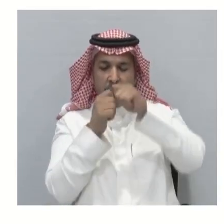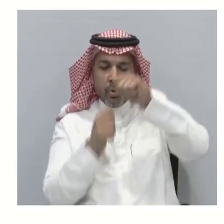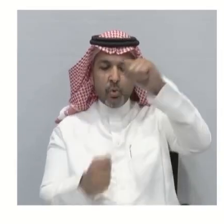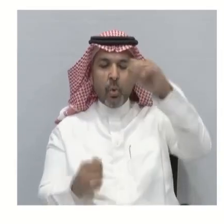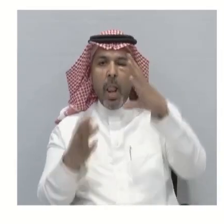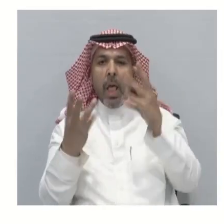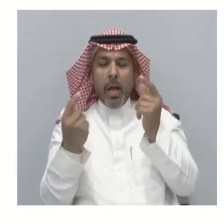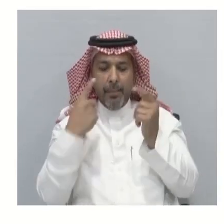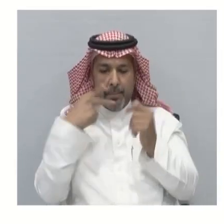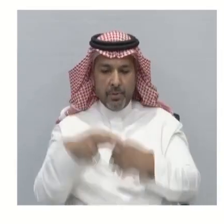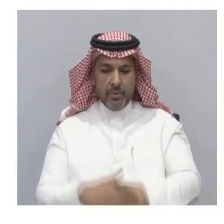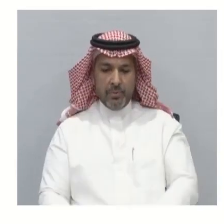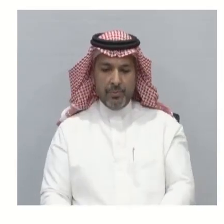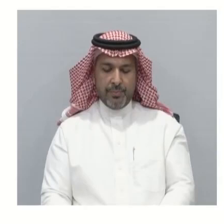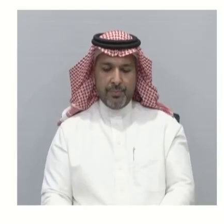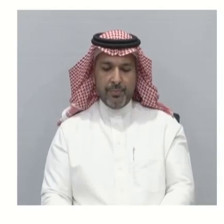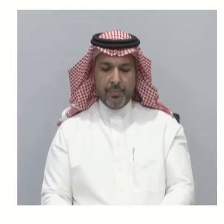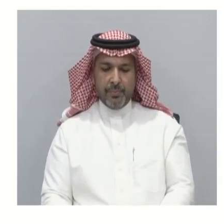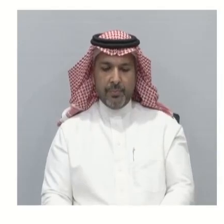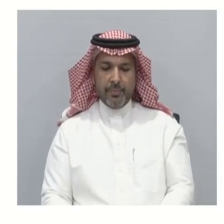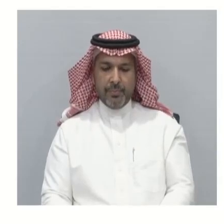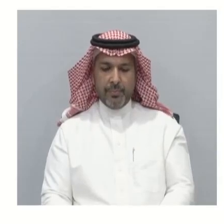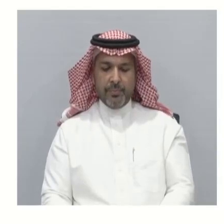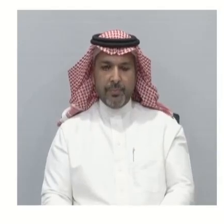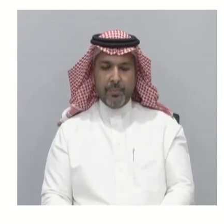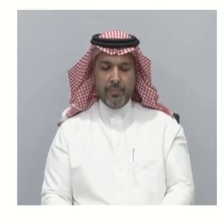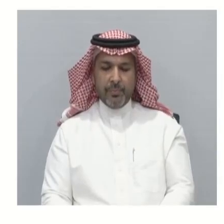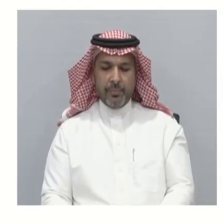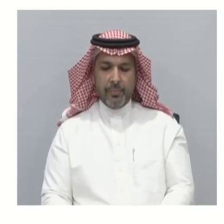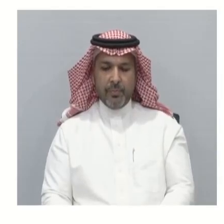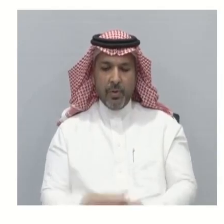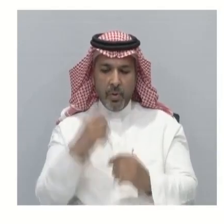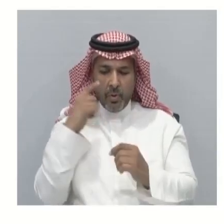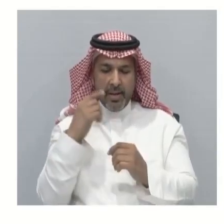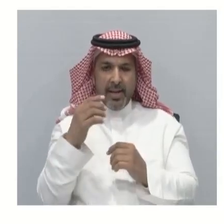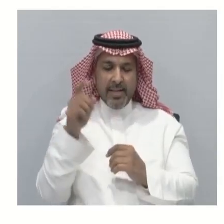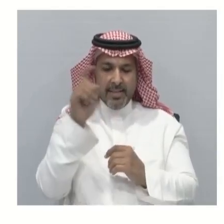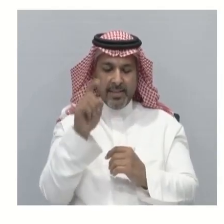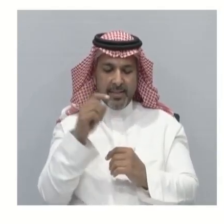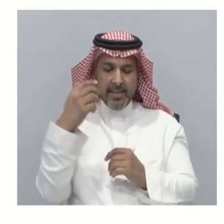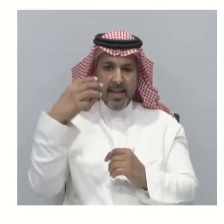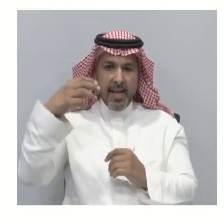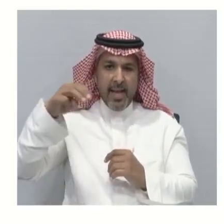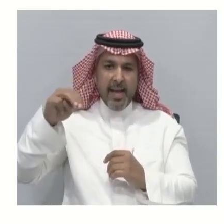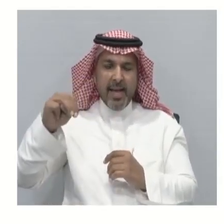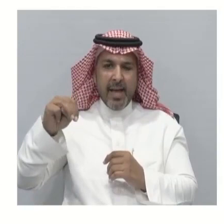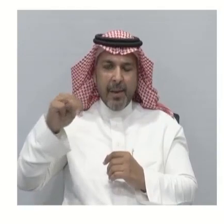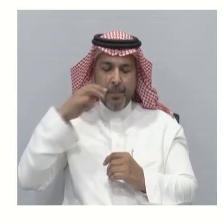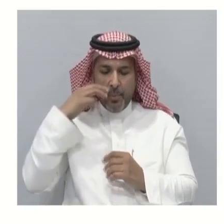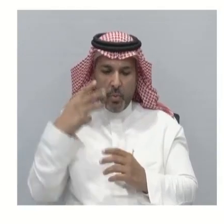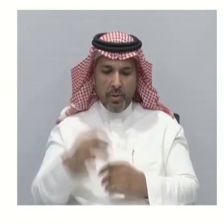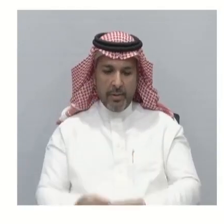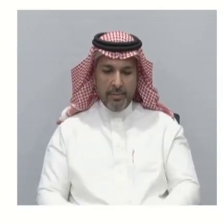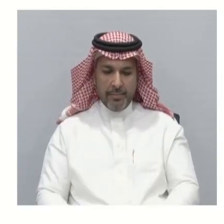قارنلي بين طول الضلع القطعه المستقيمه اس ام وطول القطعه المستقيمه ام ار انت اذا شفت اذا شفت زوايا